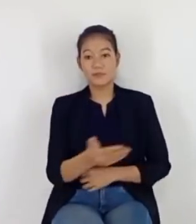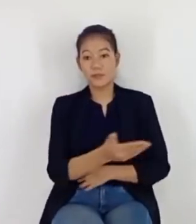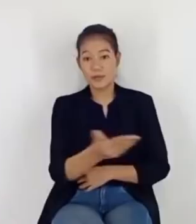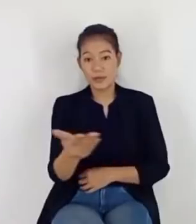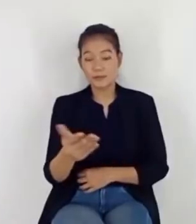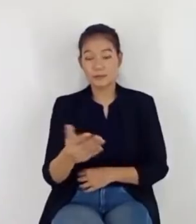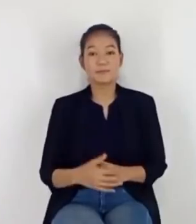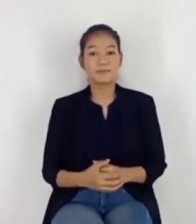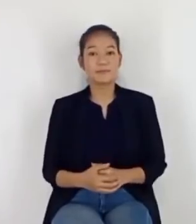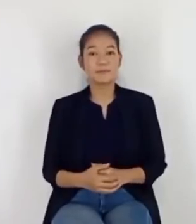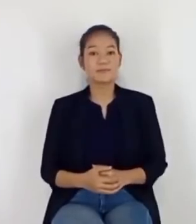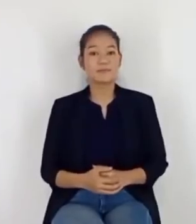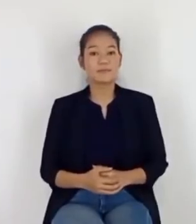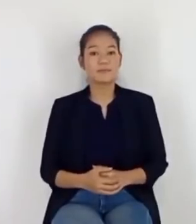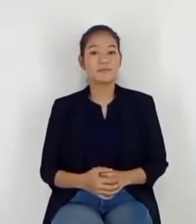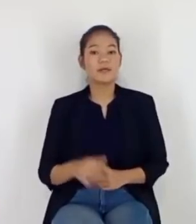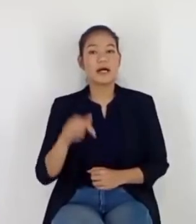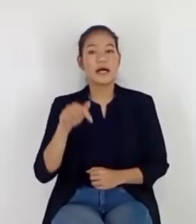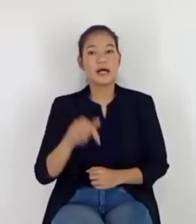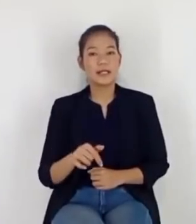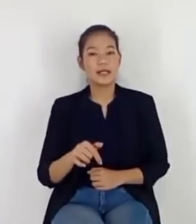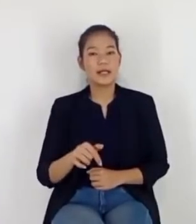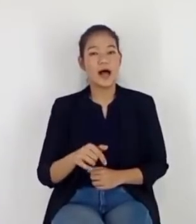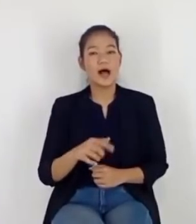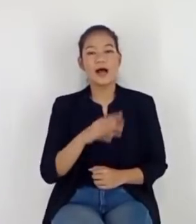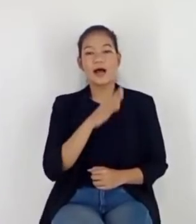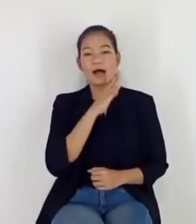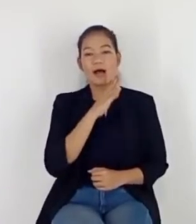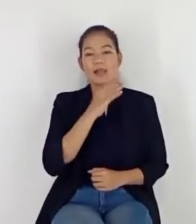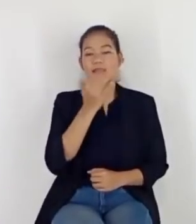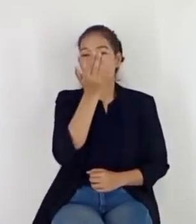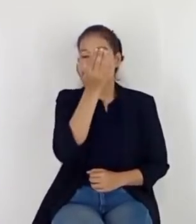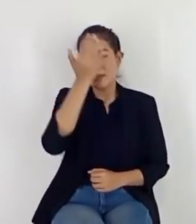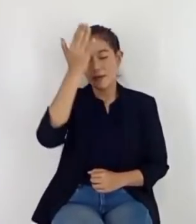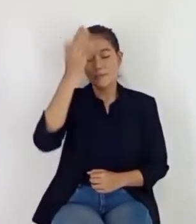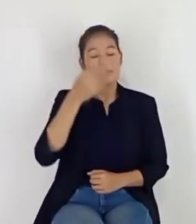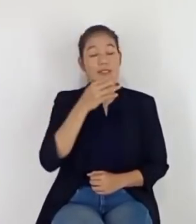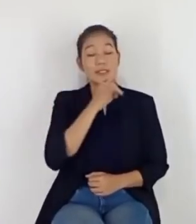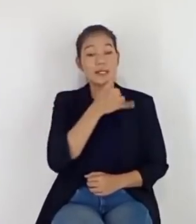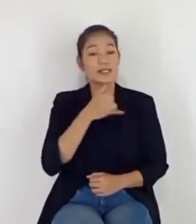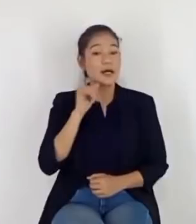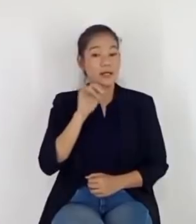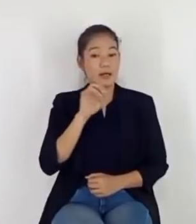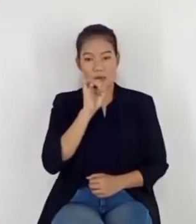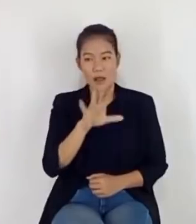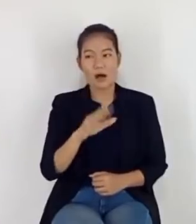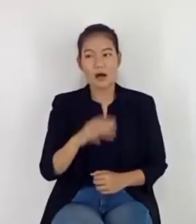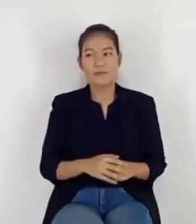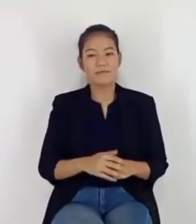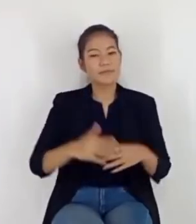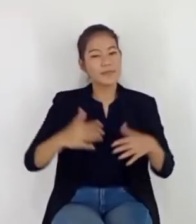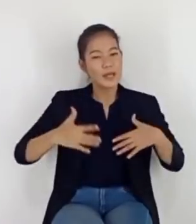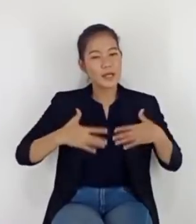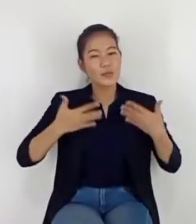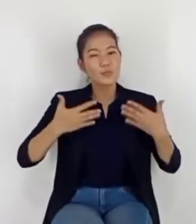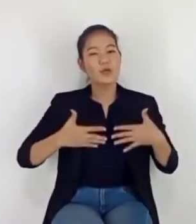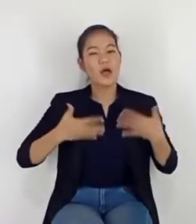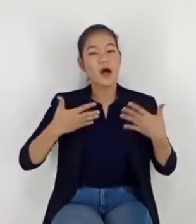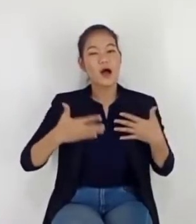Saudaraku, inilah seruan Nabi Yesaya. Hiburkanlah, hiburkanlah